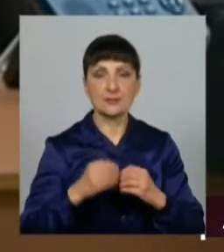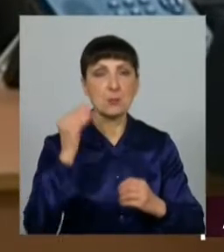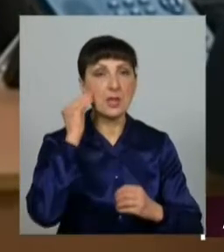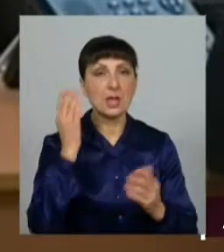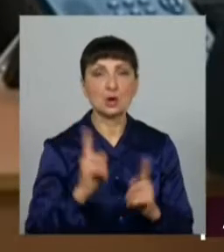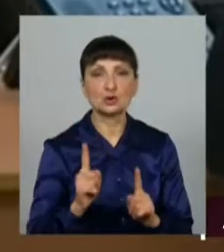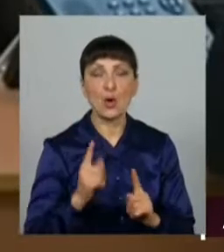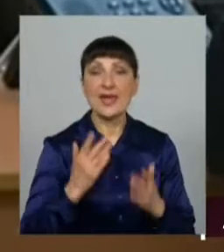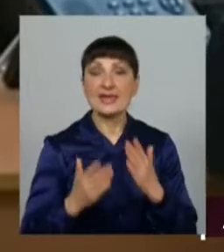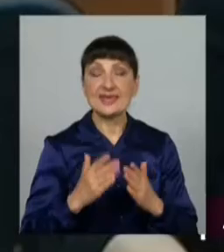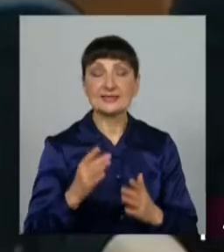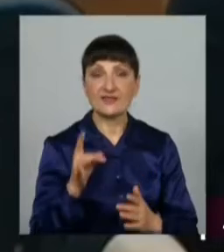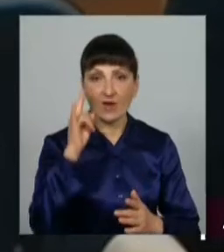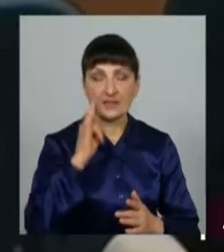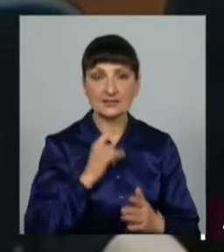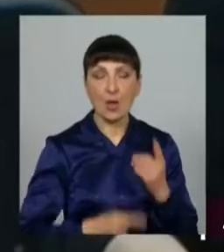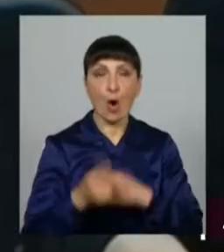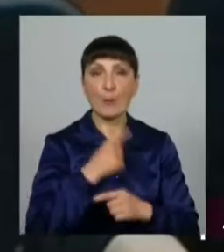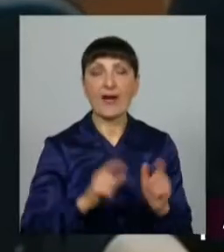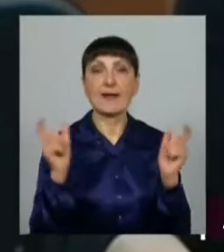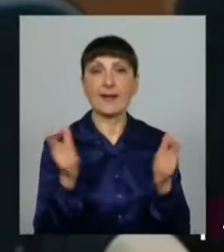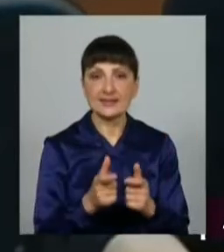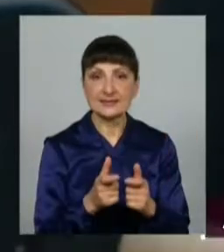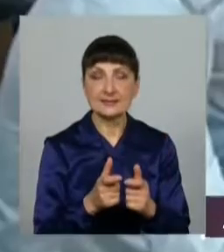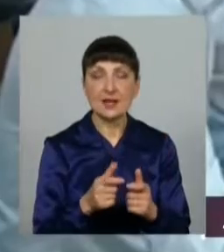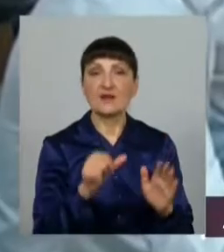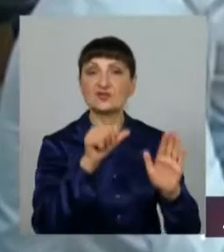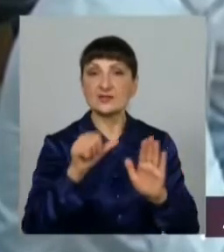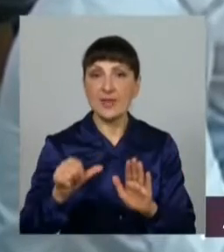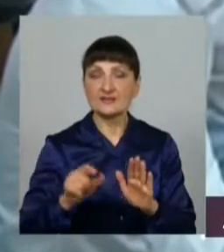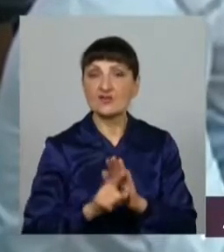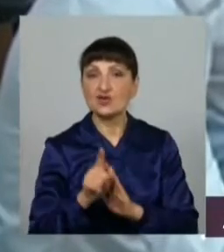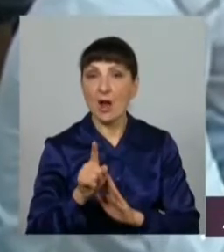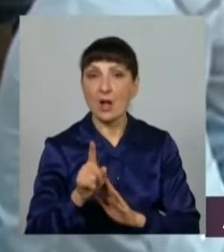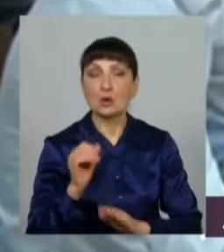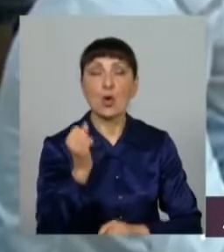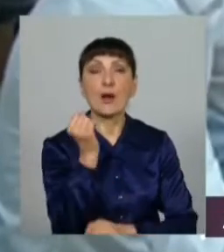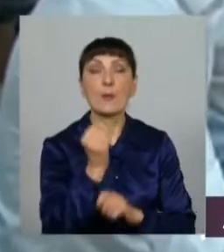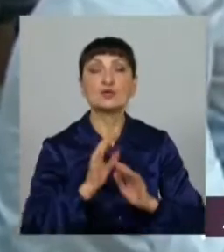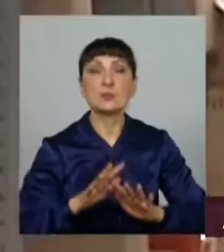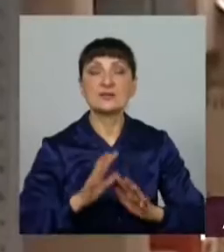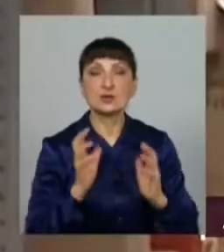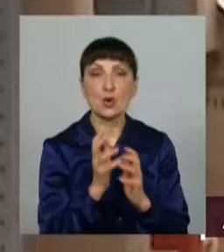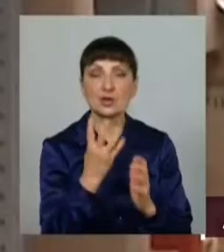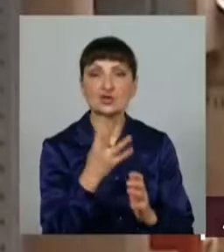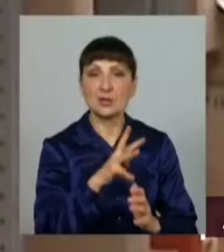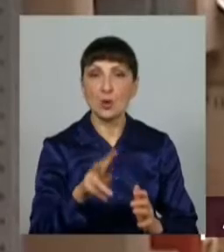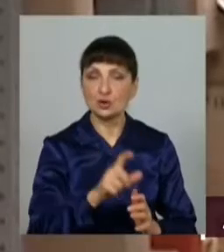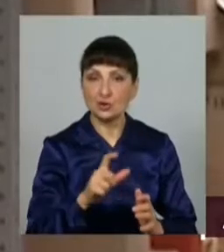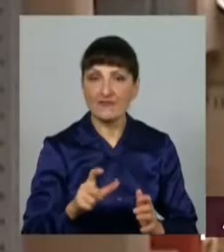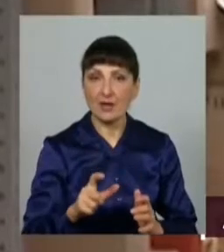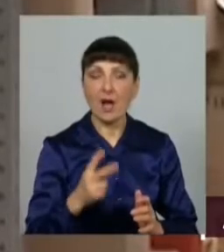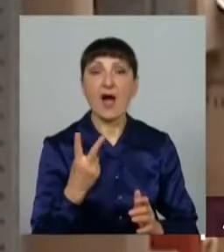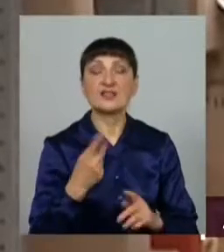выводу, что если в республике введут локдаун в первом полугодии, то рабочие места сохранят более 4 миллионов человек. Еще